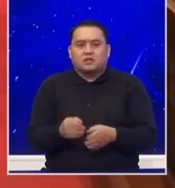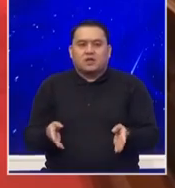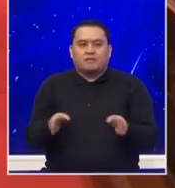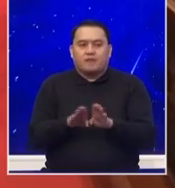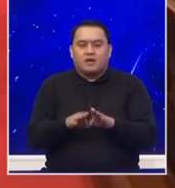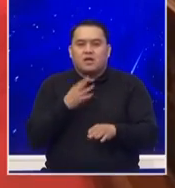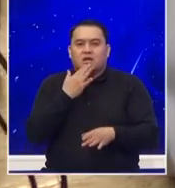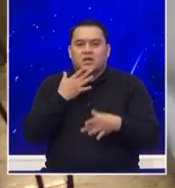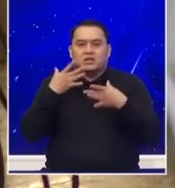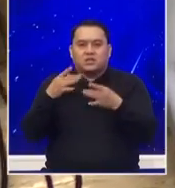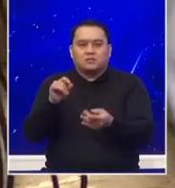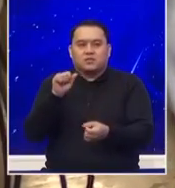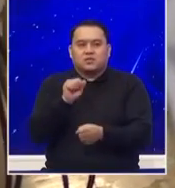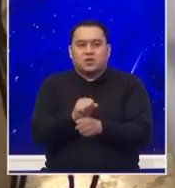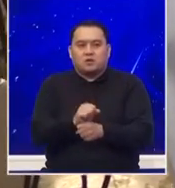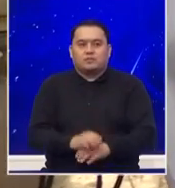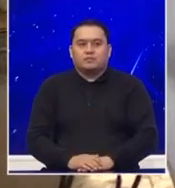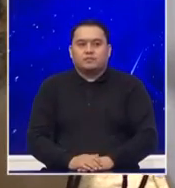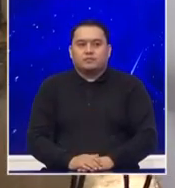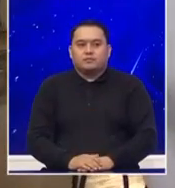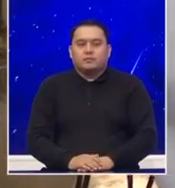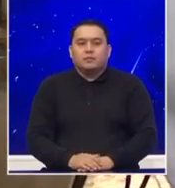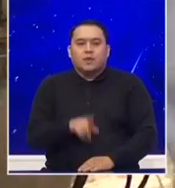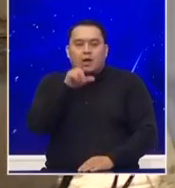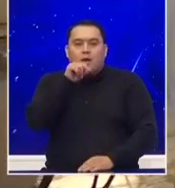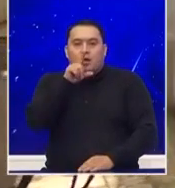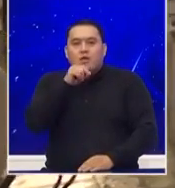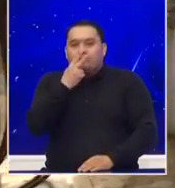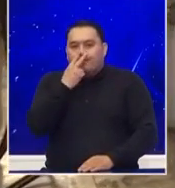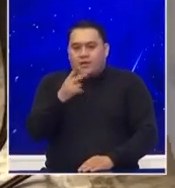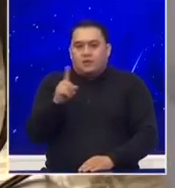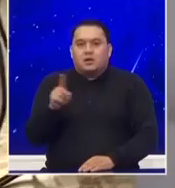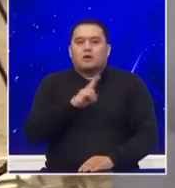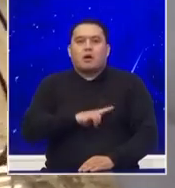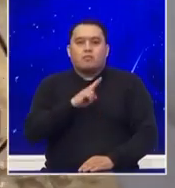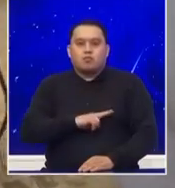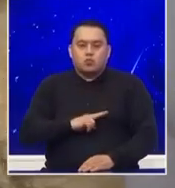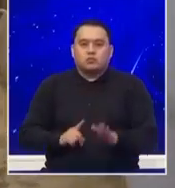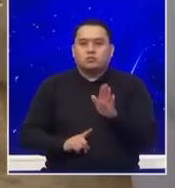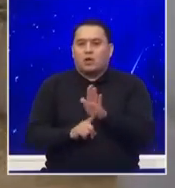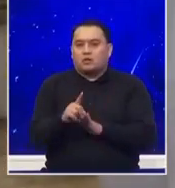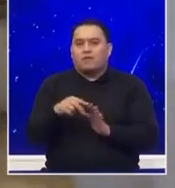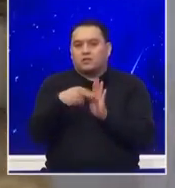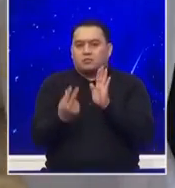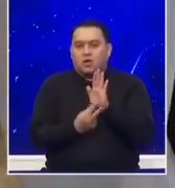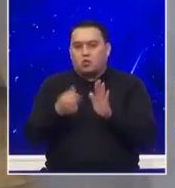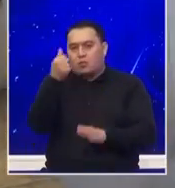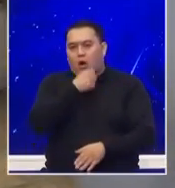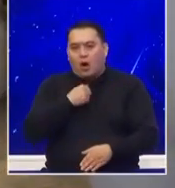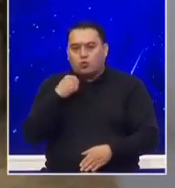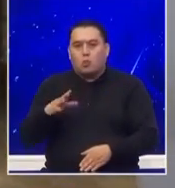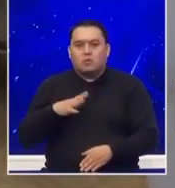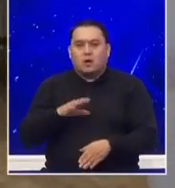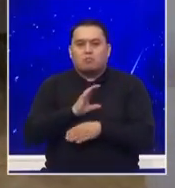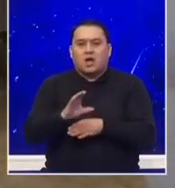и экспорт. Это сердце птицефабрики. Как видите, здесь работа кипит. В 2018 году здесь